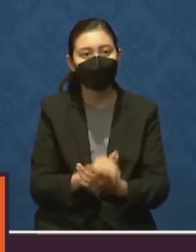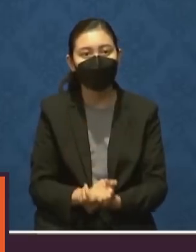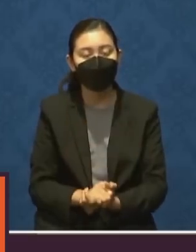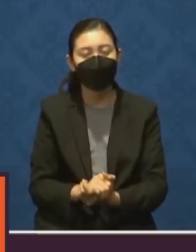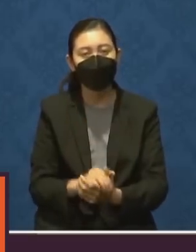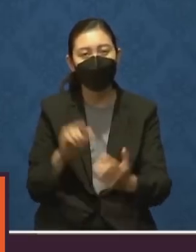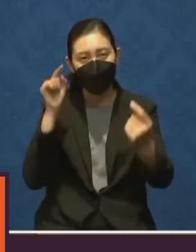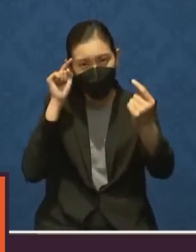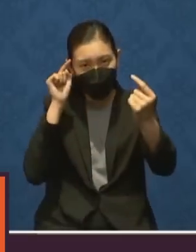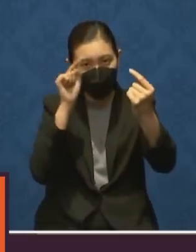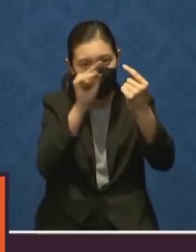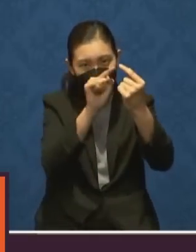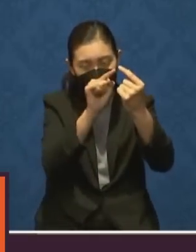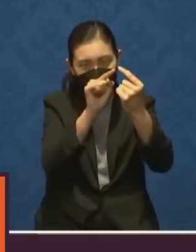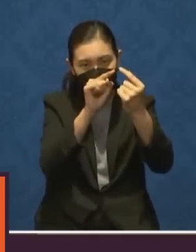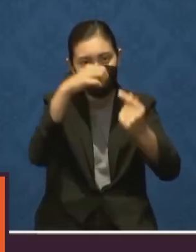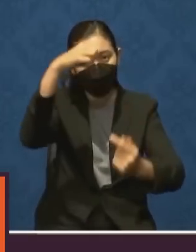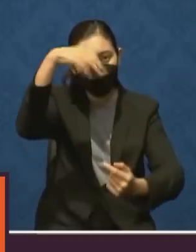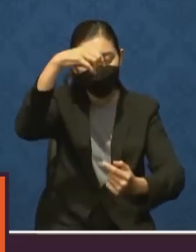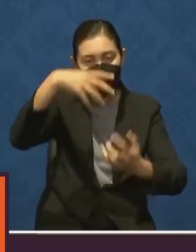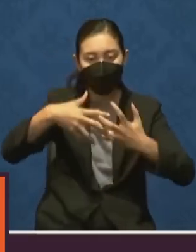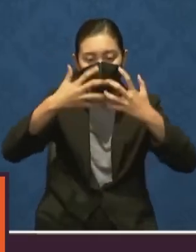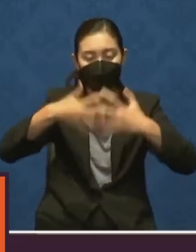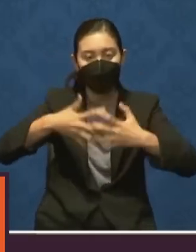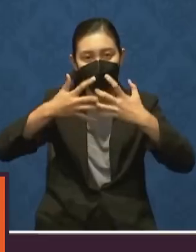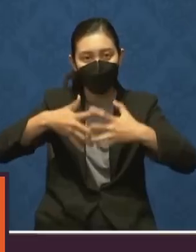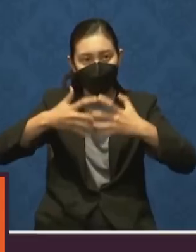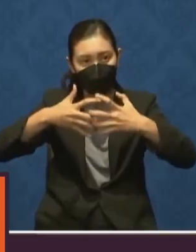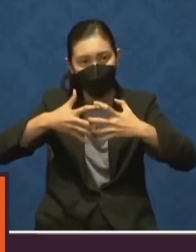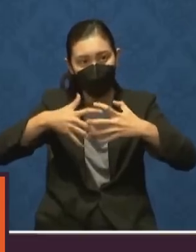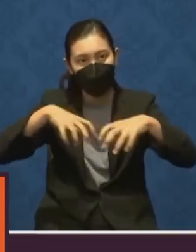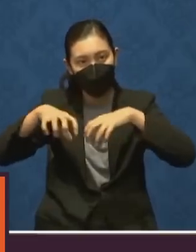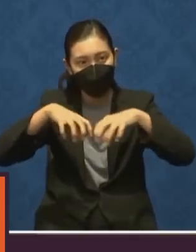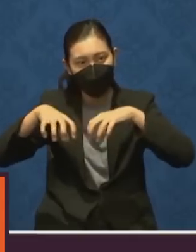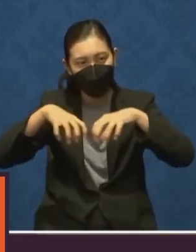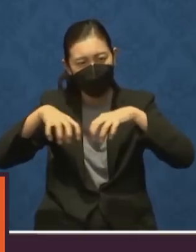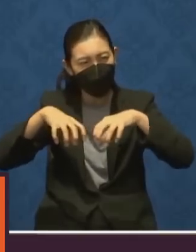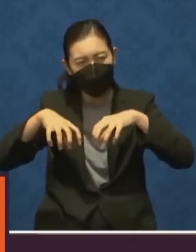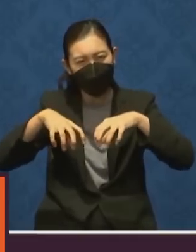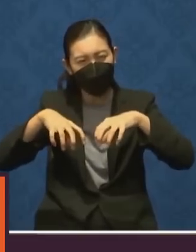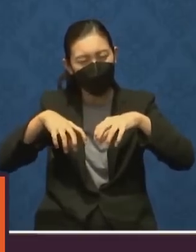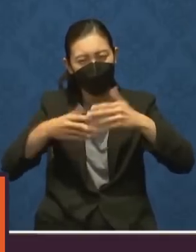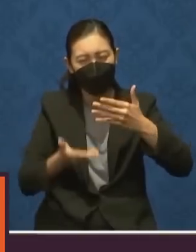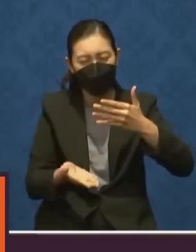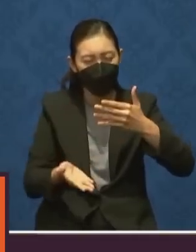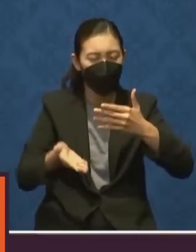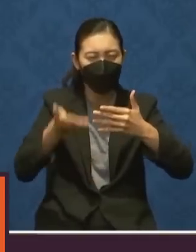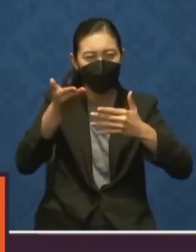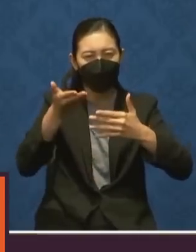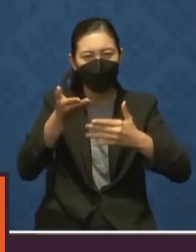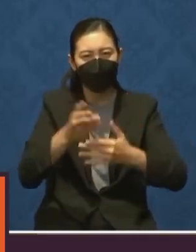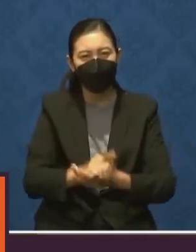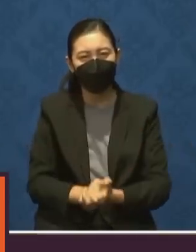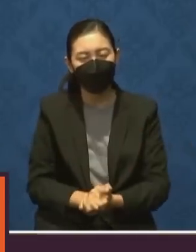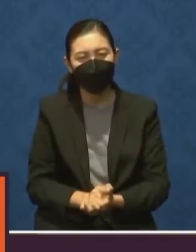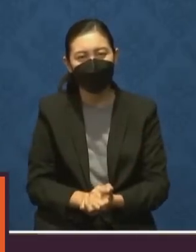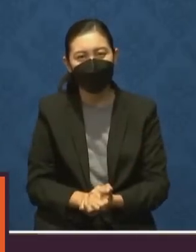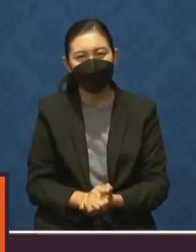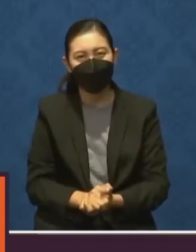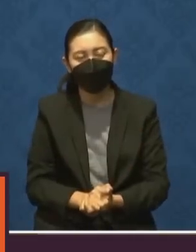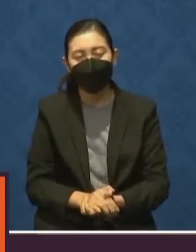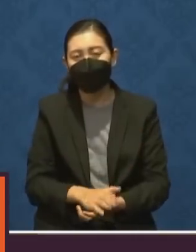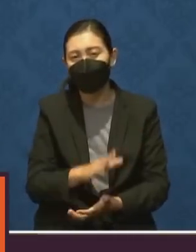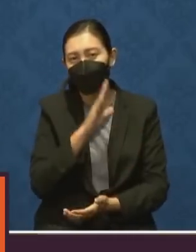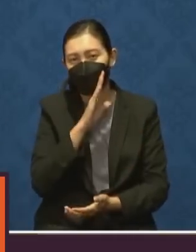เป้าหมายกำลงกผไฟ้าส่นเกินใน PDPนี่ย ไ้สูงเกินแน่นอนครัเมื่อประมาณการคตองกใช้ไ้สูง